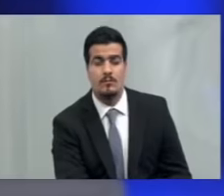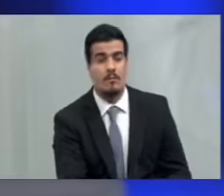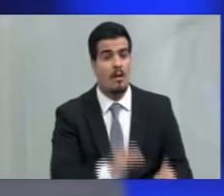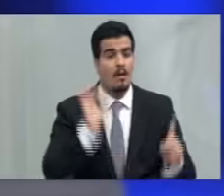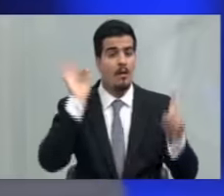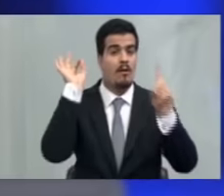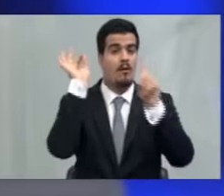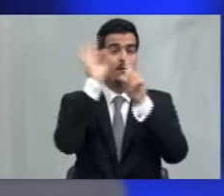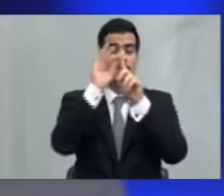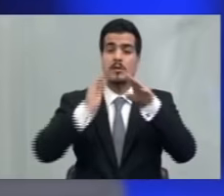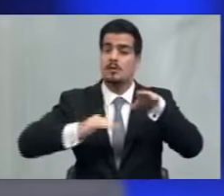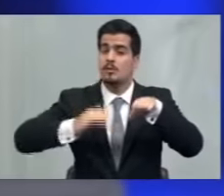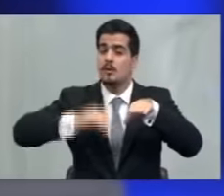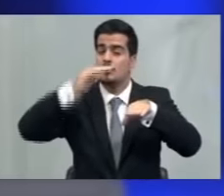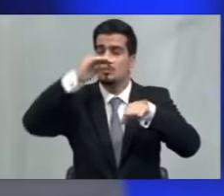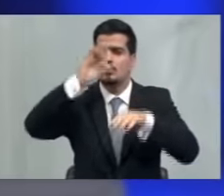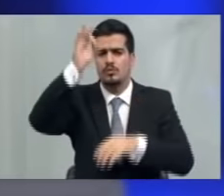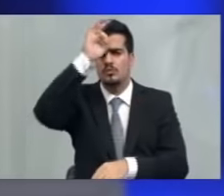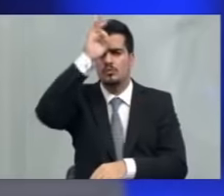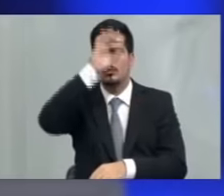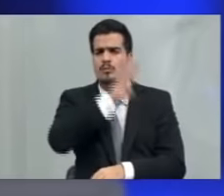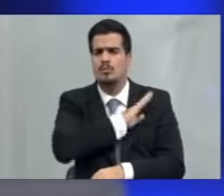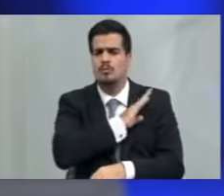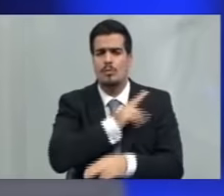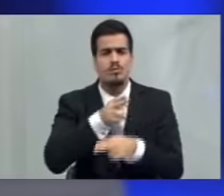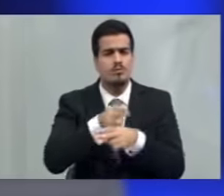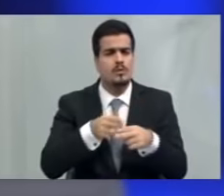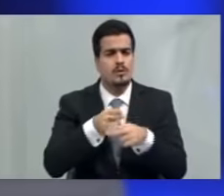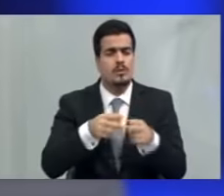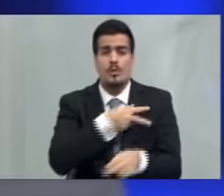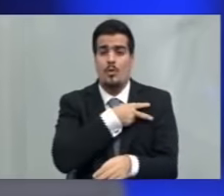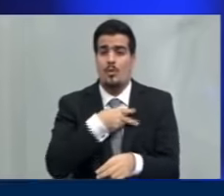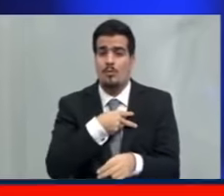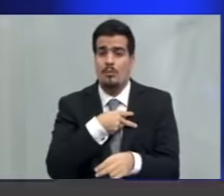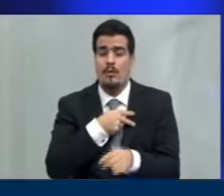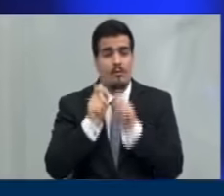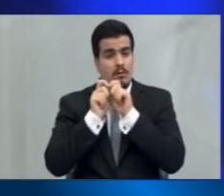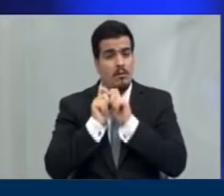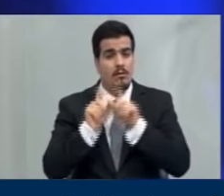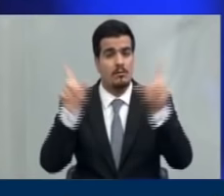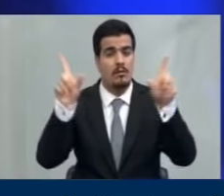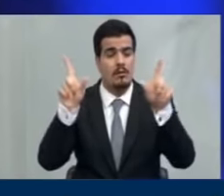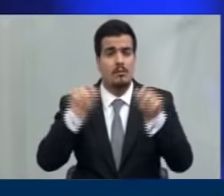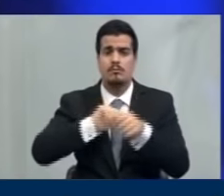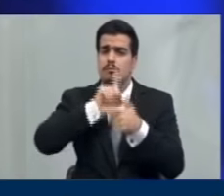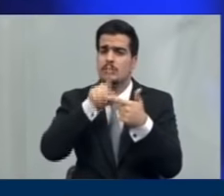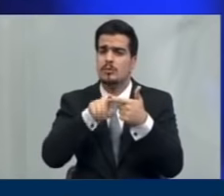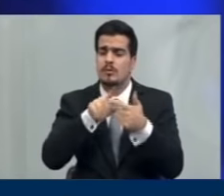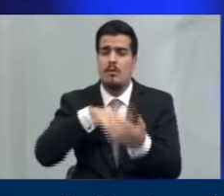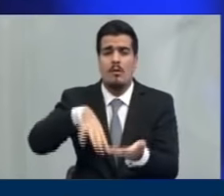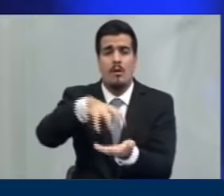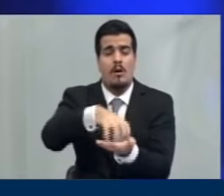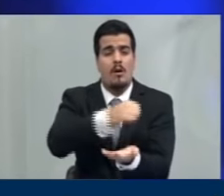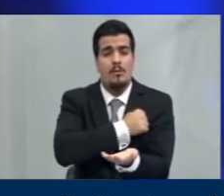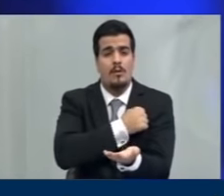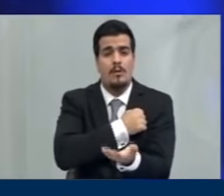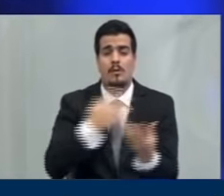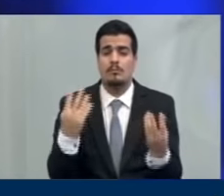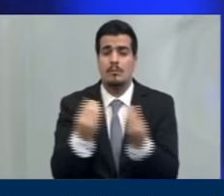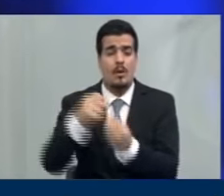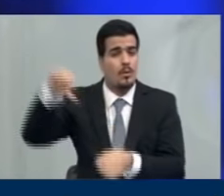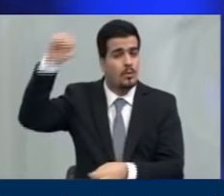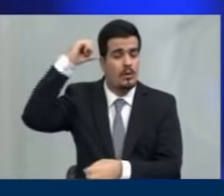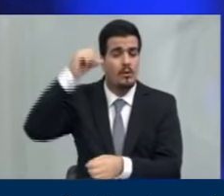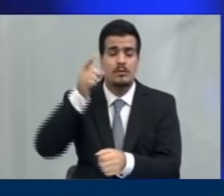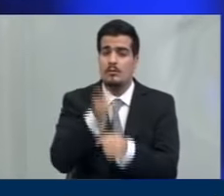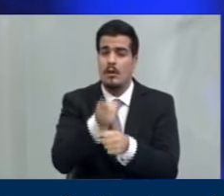بهدف تطوير مهارات منتسبي الوزارات والمؤسسات الحكومية، أطلقت مستشارية الأمن القومي ووزارة التعليم